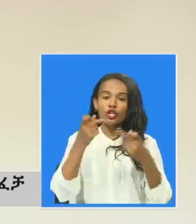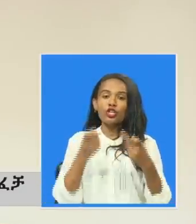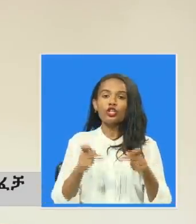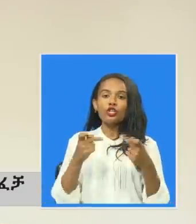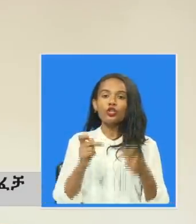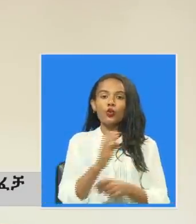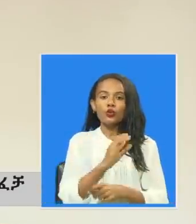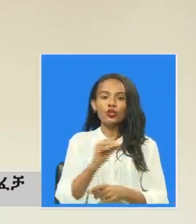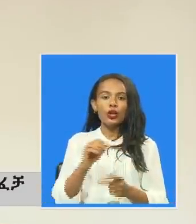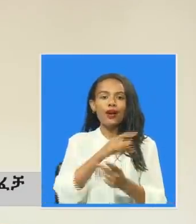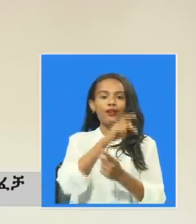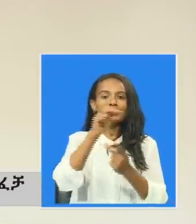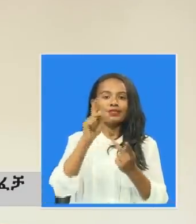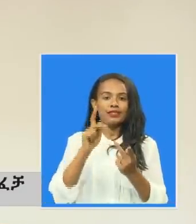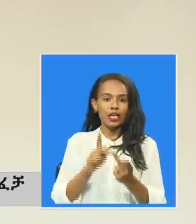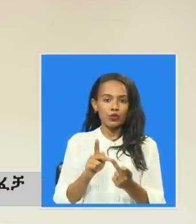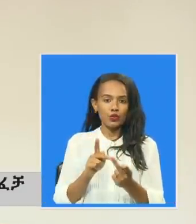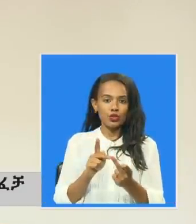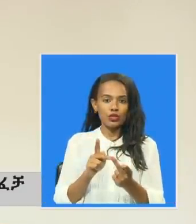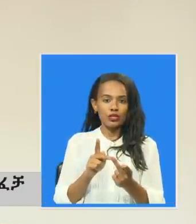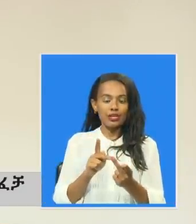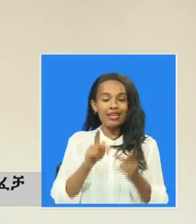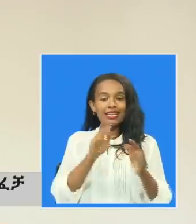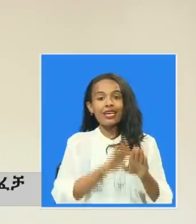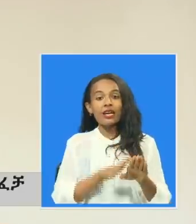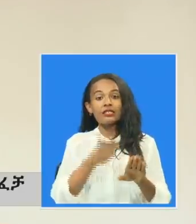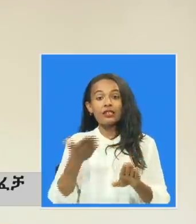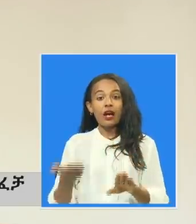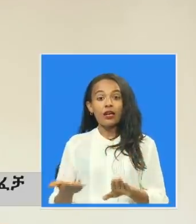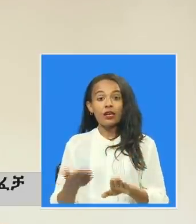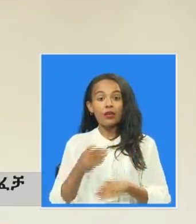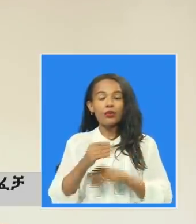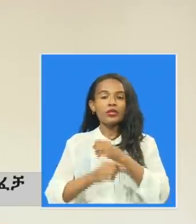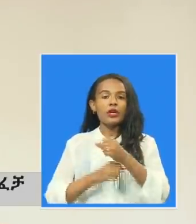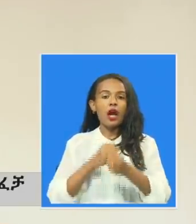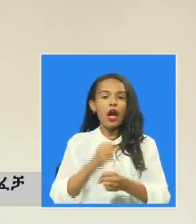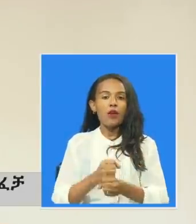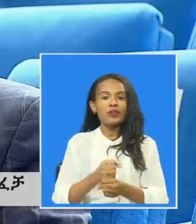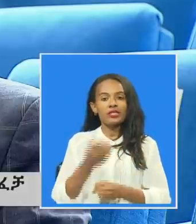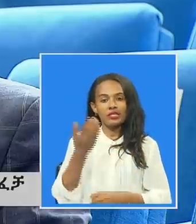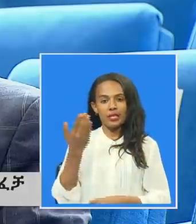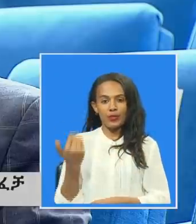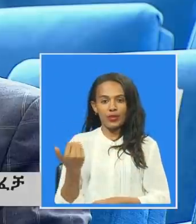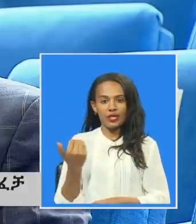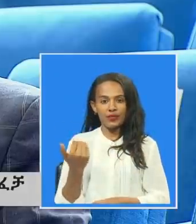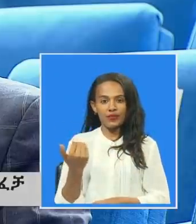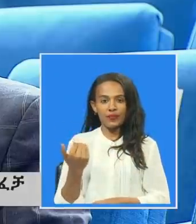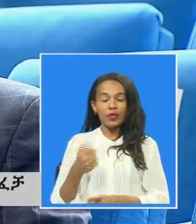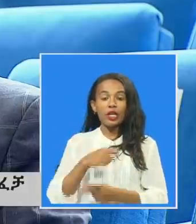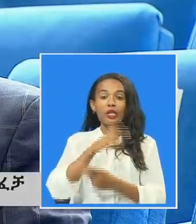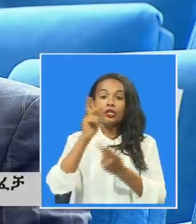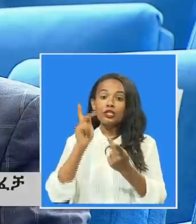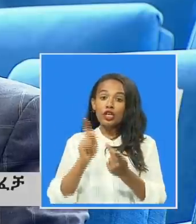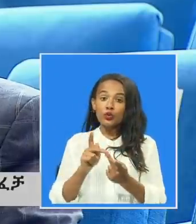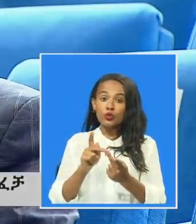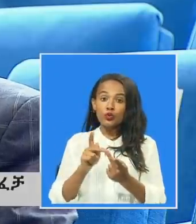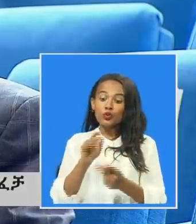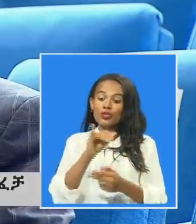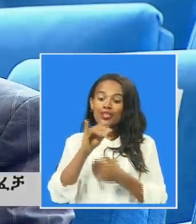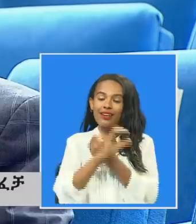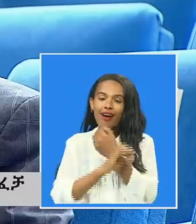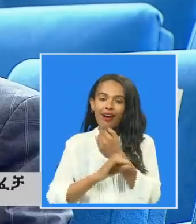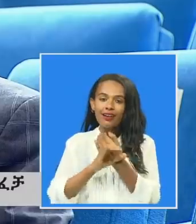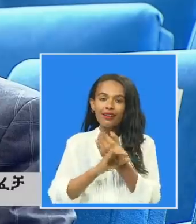ድሎችና ስኬቶችን ያስተናገድንበት አመት ነበር። ስኬቶቹ እንደ